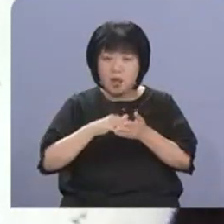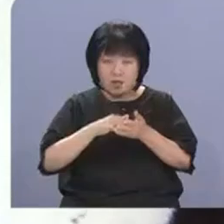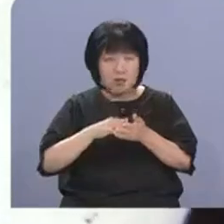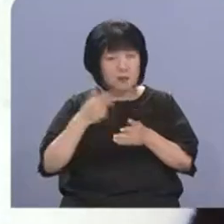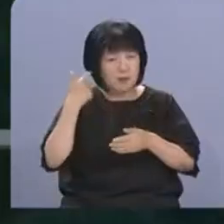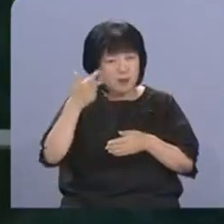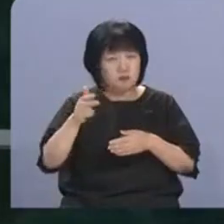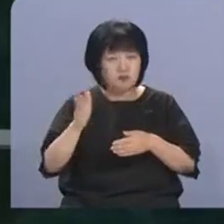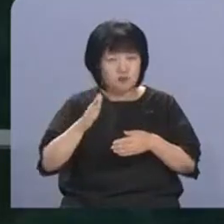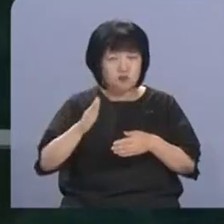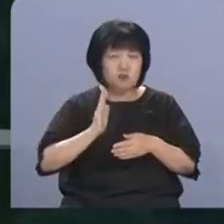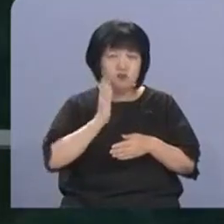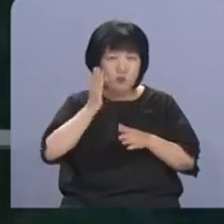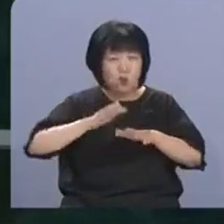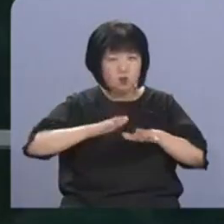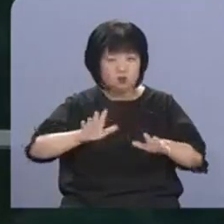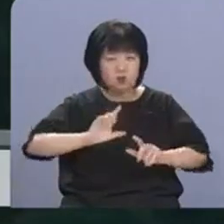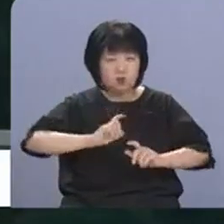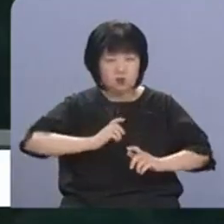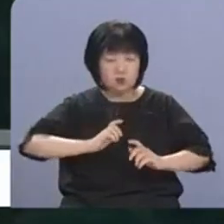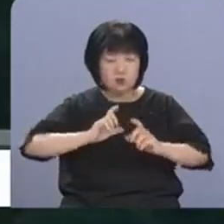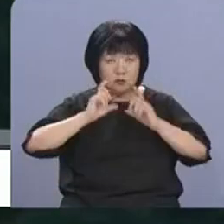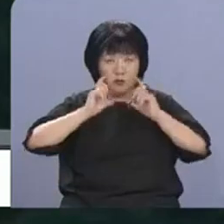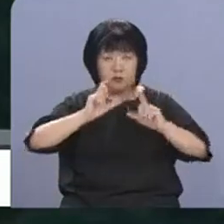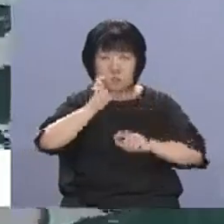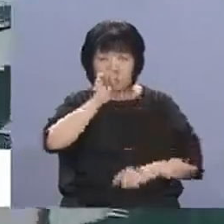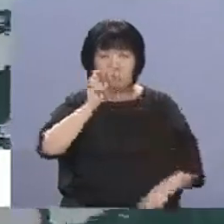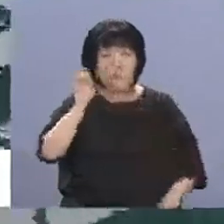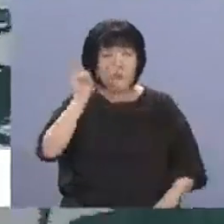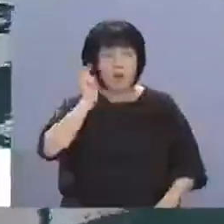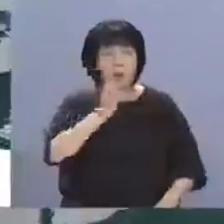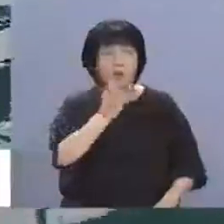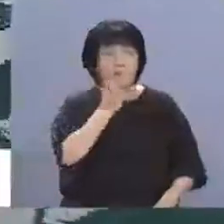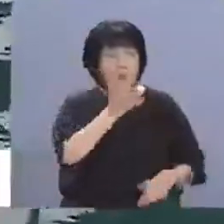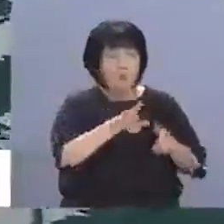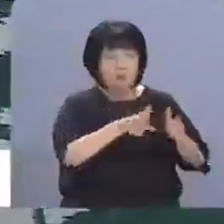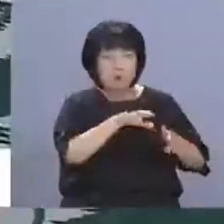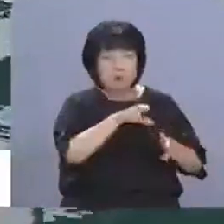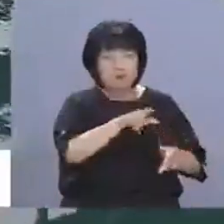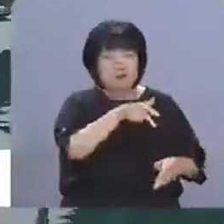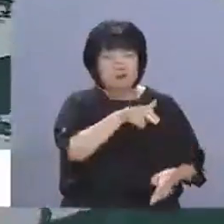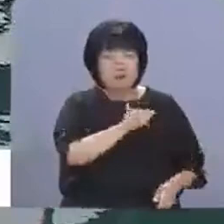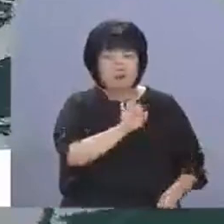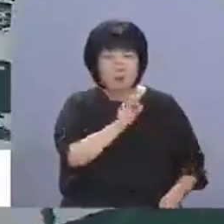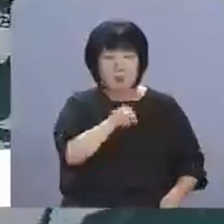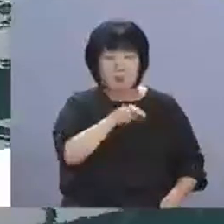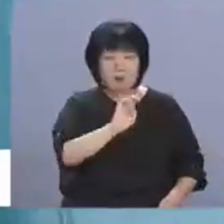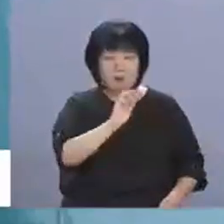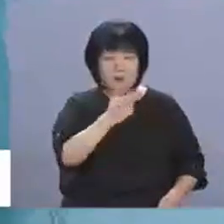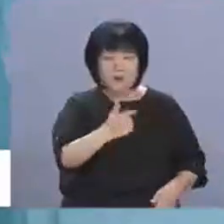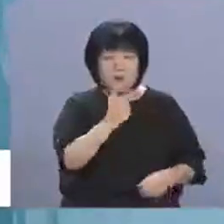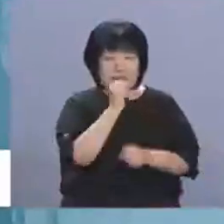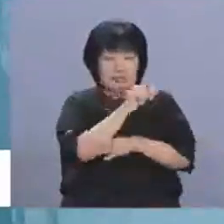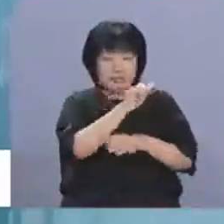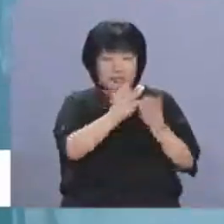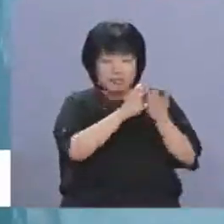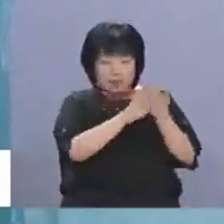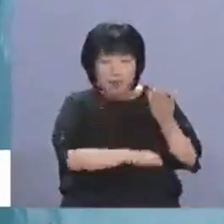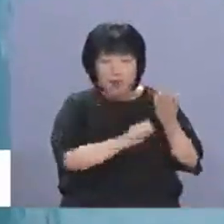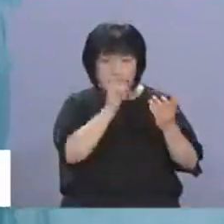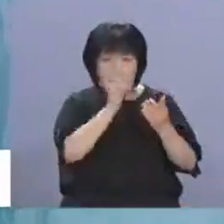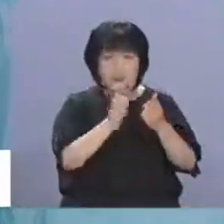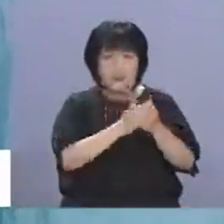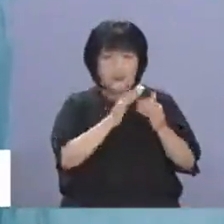것으로 보입니다. 부산시 상수도 사업본부는 화명 정수장의 지오스민 수치가 지금은 기준치 이하로 내려갔다며